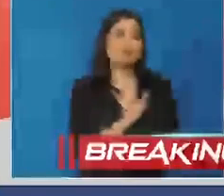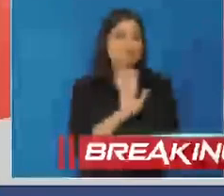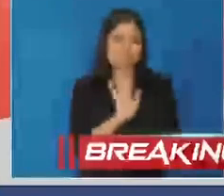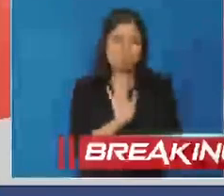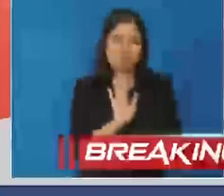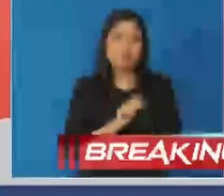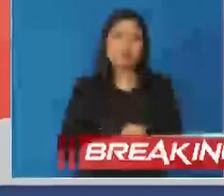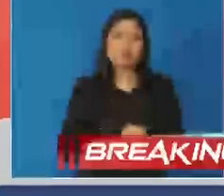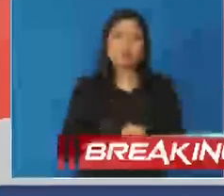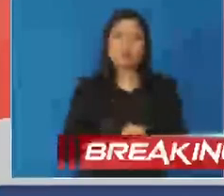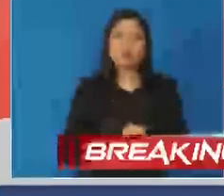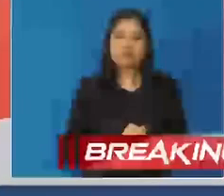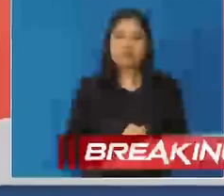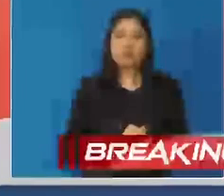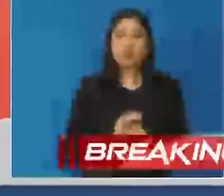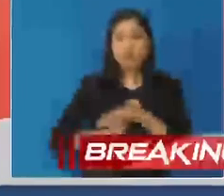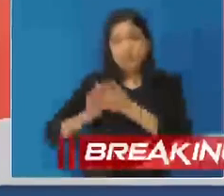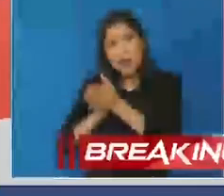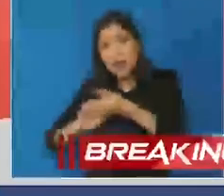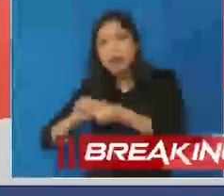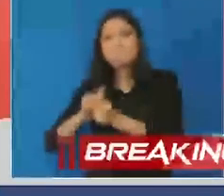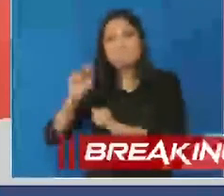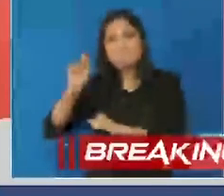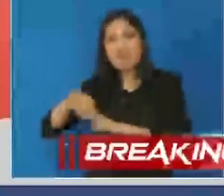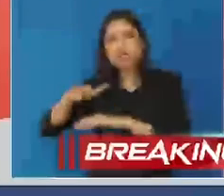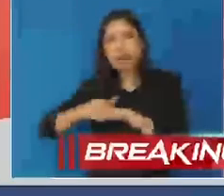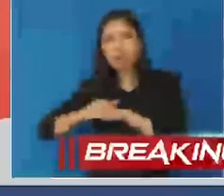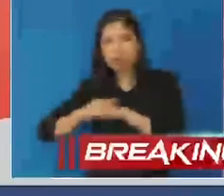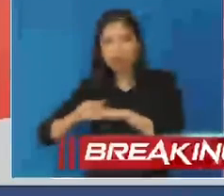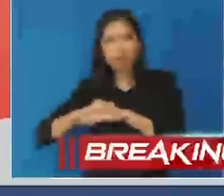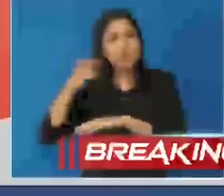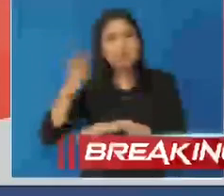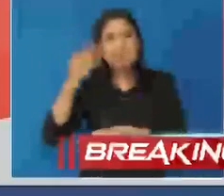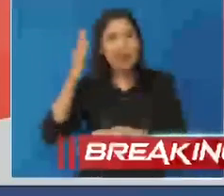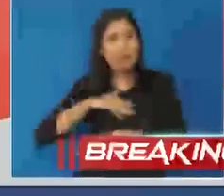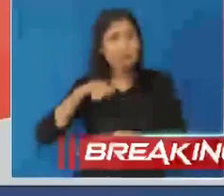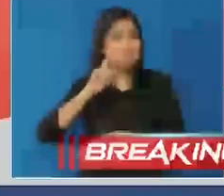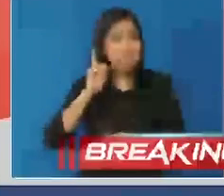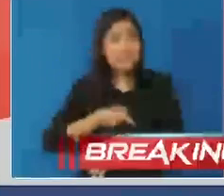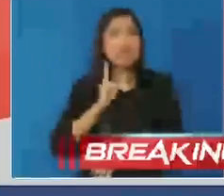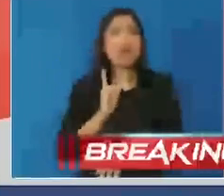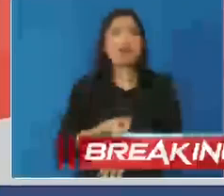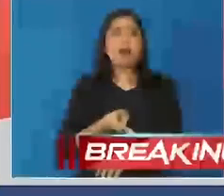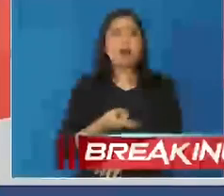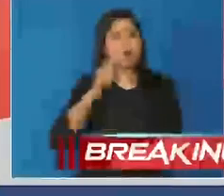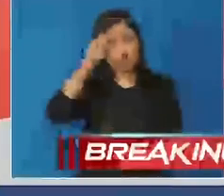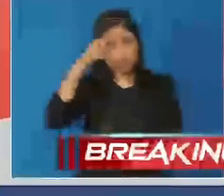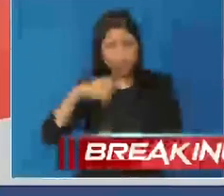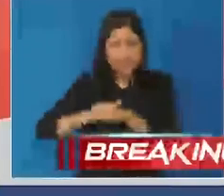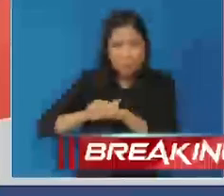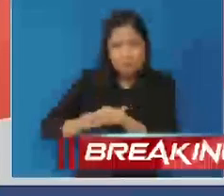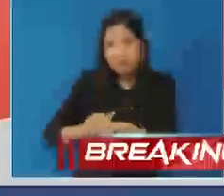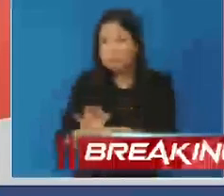share maka tidak mencuci tangan cuci tanganlah pakai sabun setiap hari pasti ada dan tidak sulit untuk mencari sabun